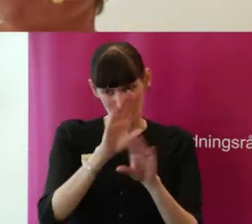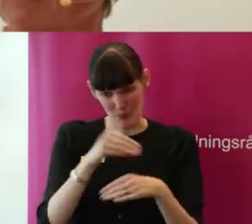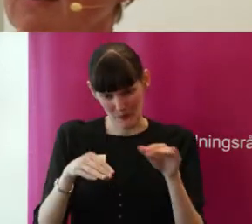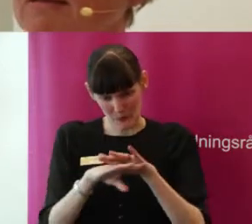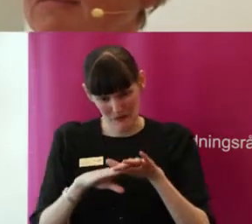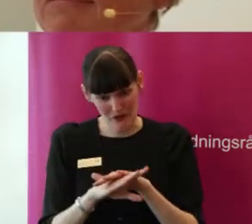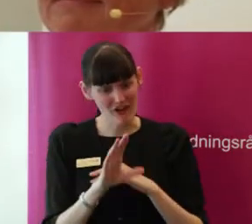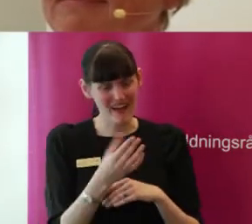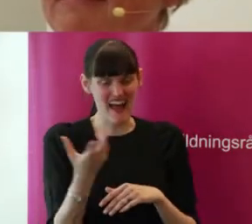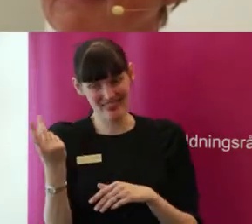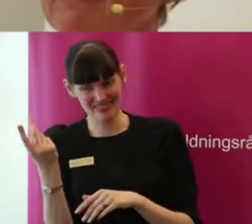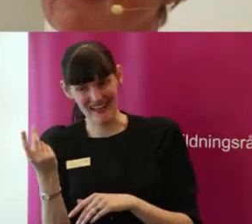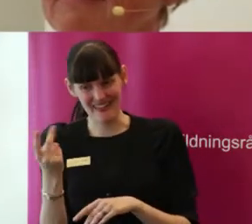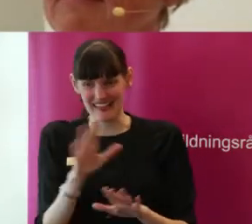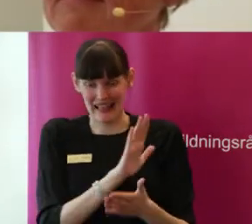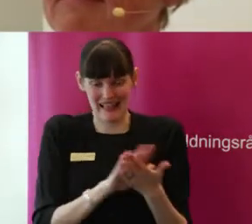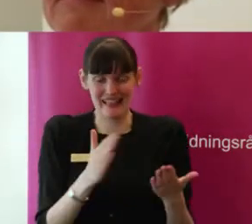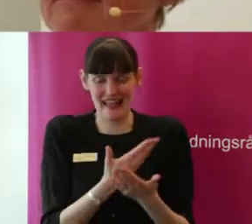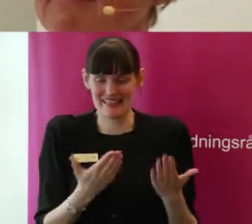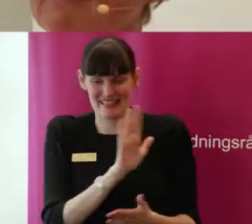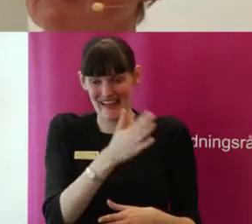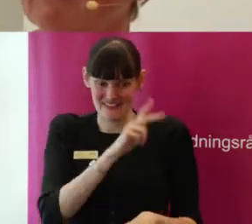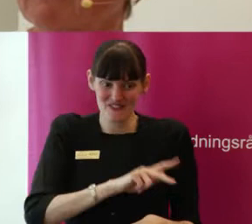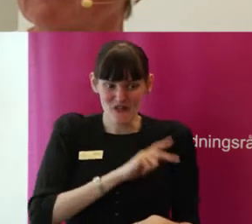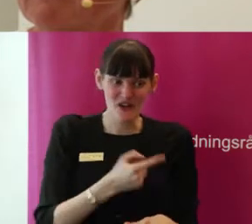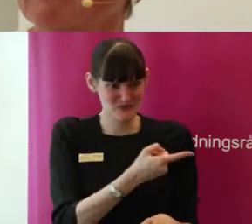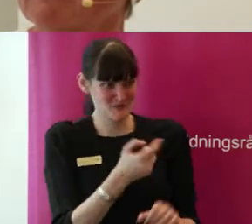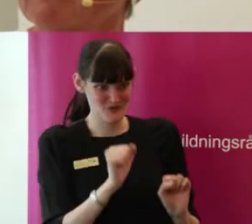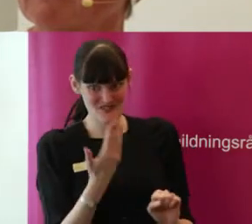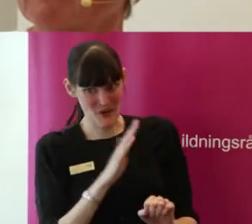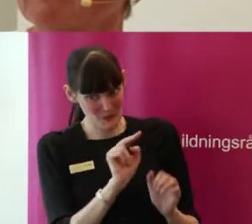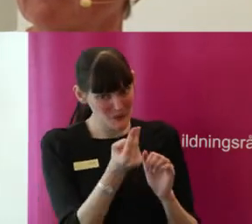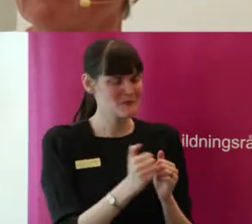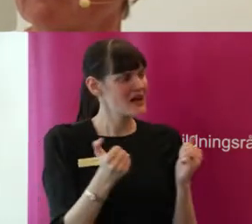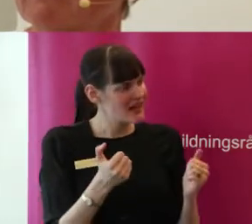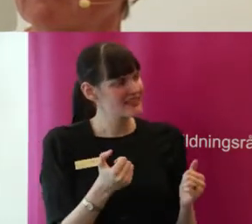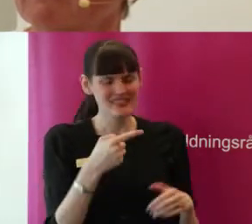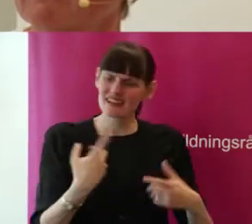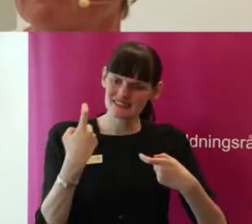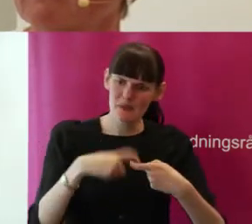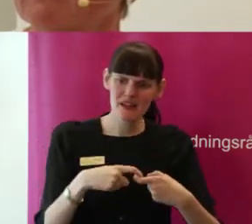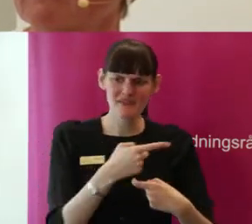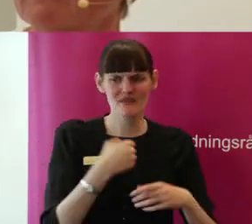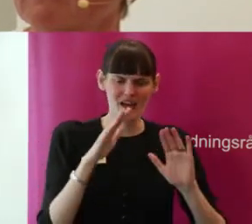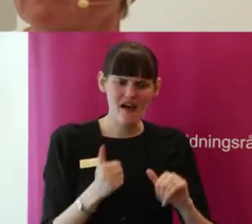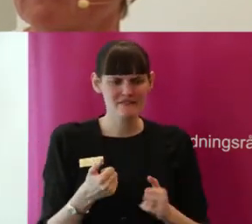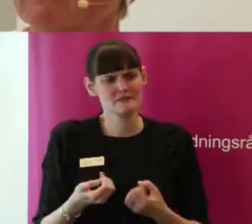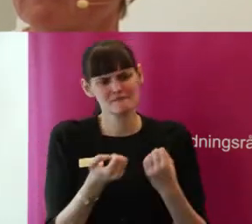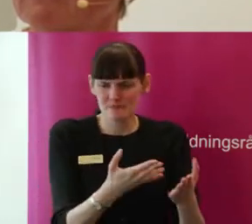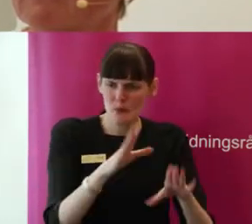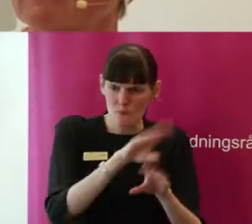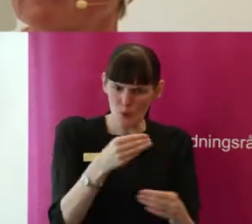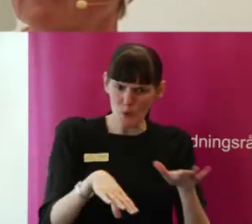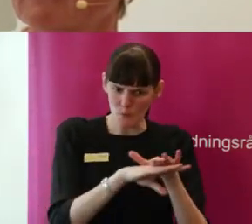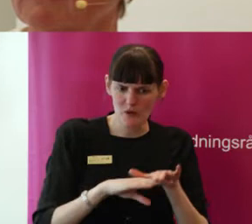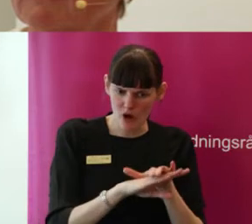annan statssekreterare. Men nu är det Ulrika som svarar på de här frågorna. Men i det sammanhanget så lämnade vi också in ett budgetunderlag som innehöll